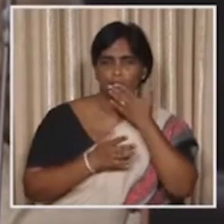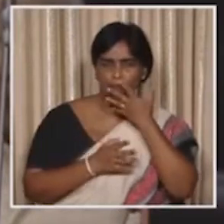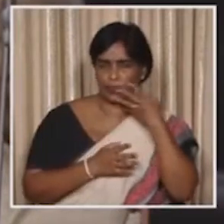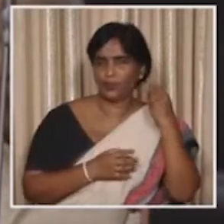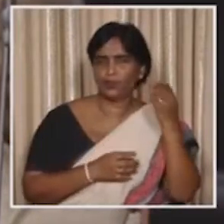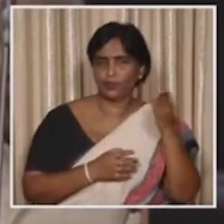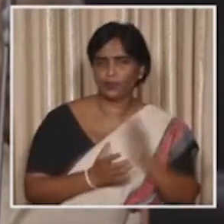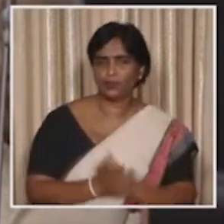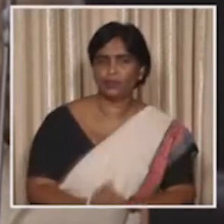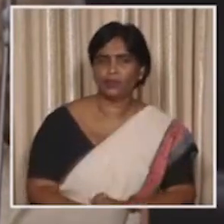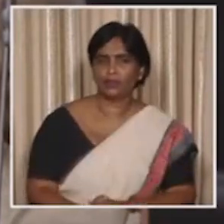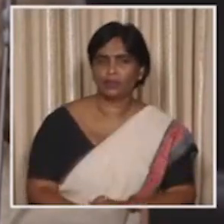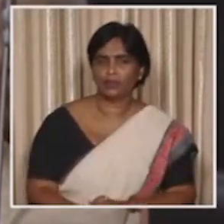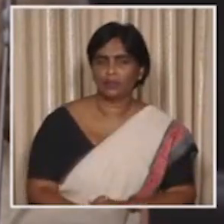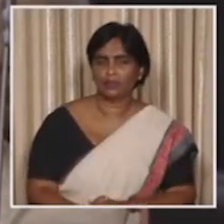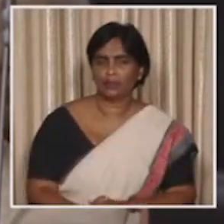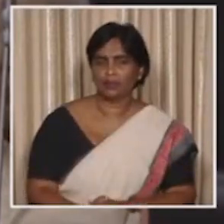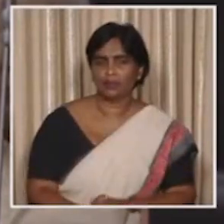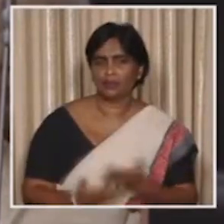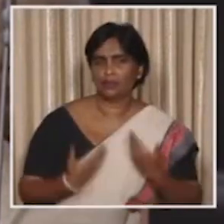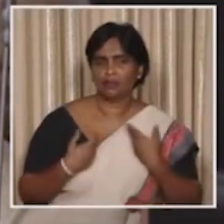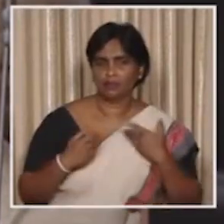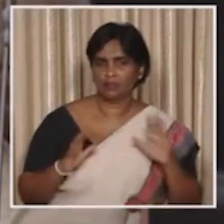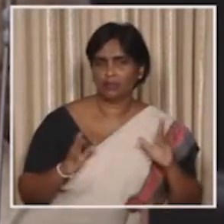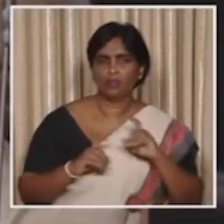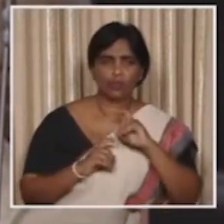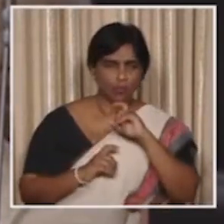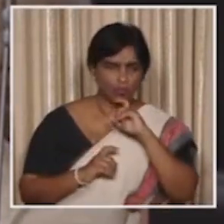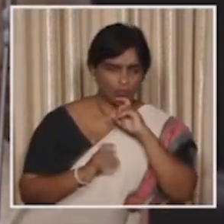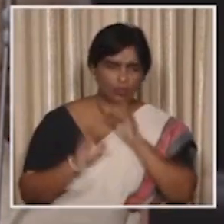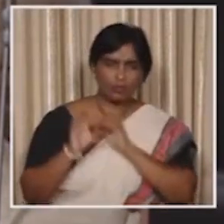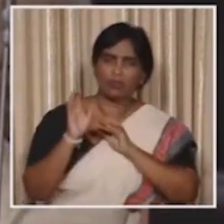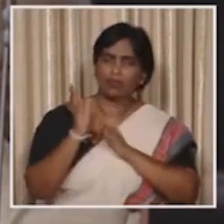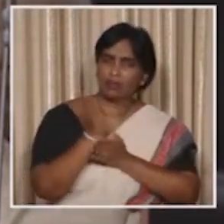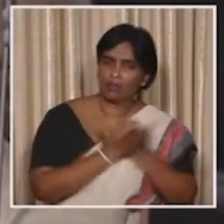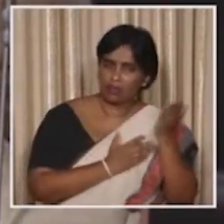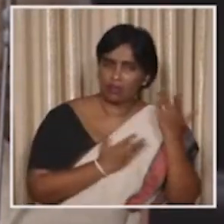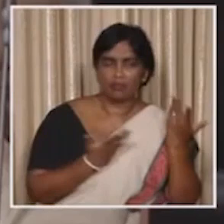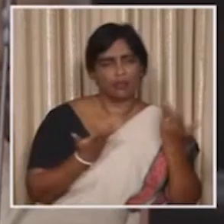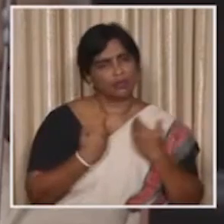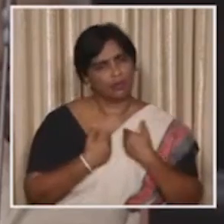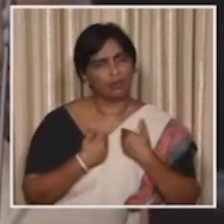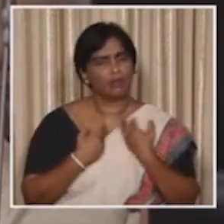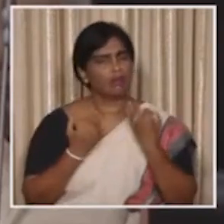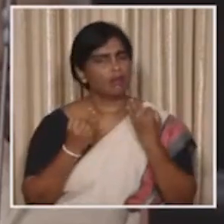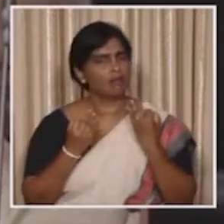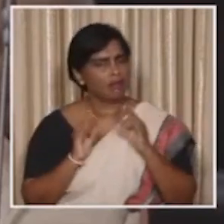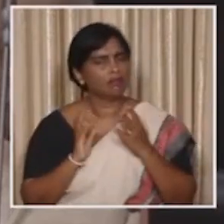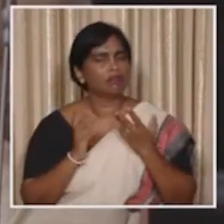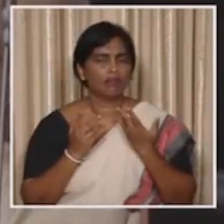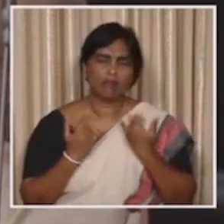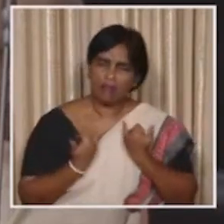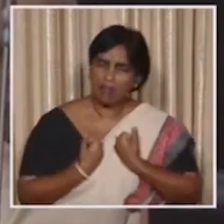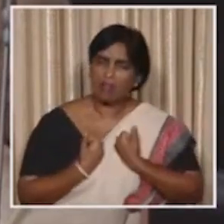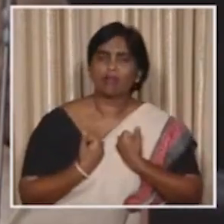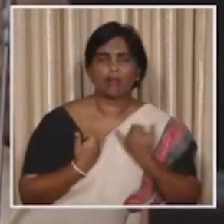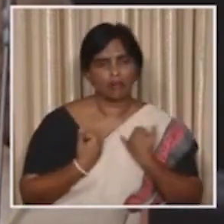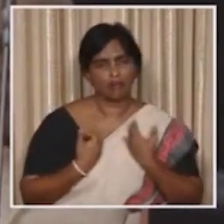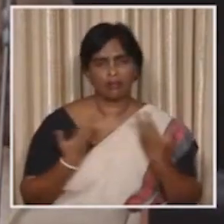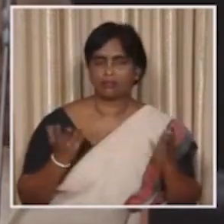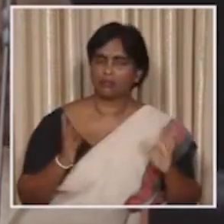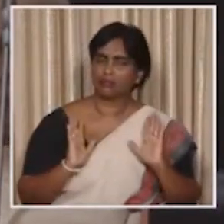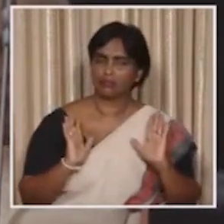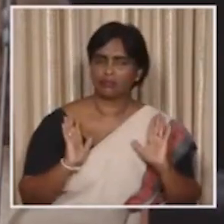ඊට වඩා ඉතින් ඒක අපි වෙනින්නේ. උසාවියට යන්න අපි කවුරු හරි නිදොස් නැන් අපි නිදොස් කරයි නැත්නම් අපිට මේ